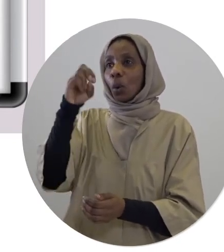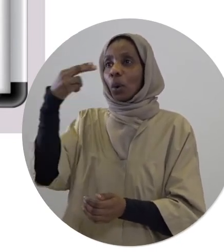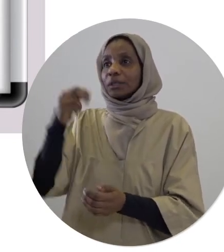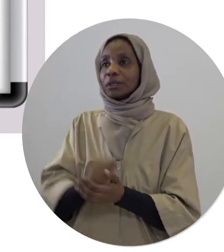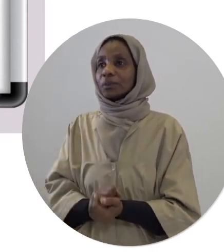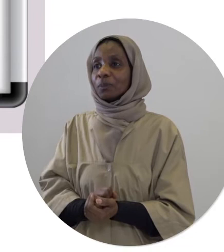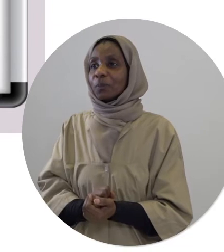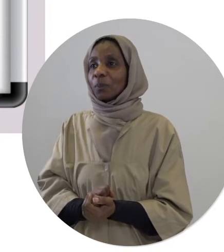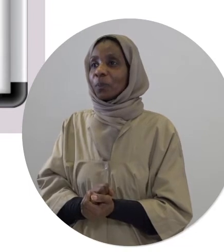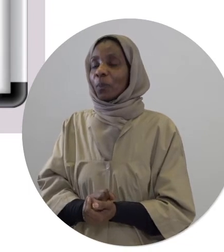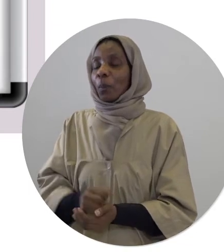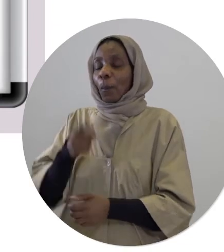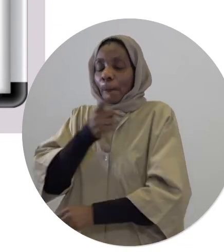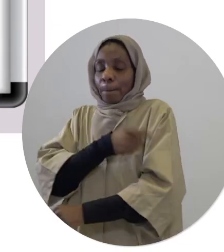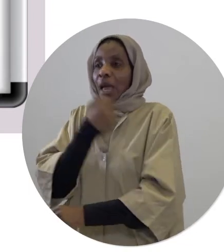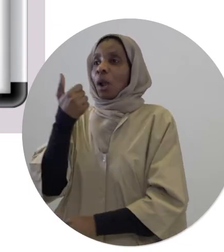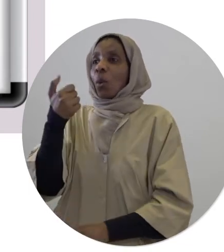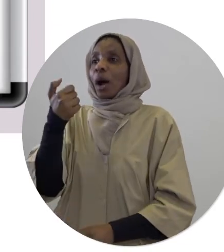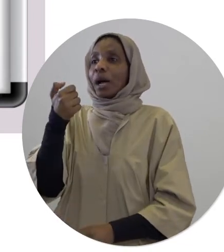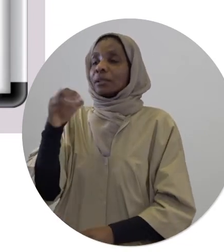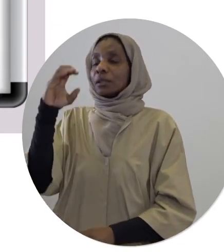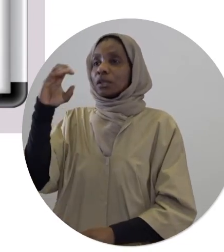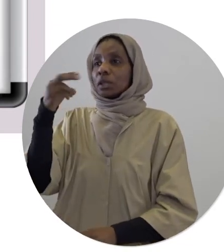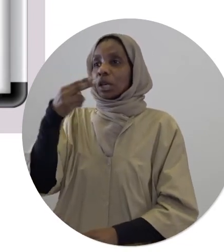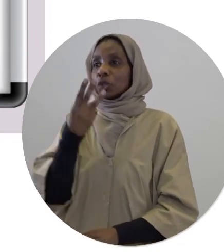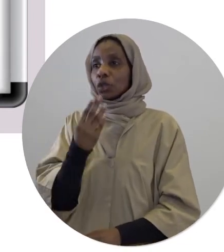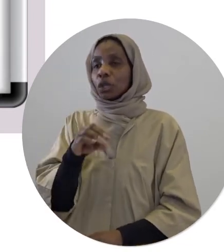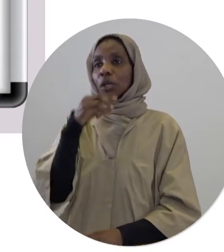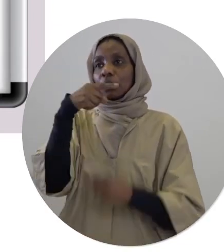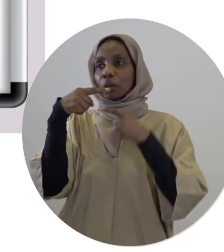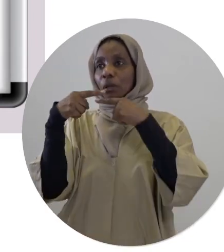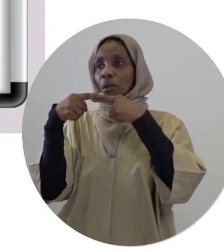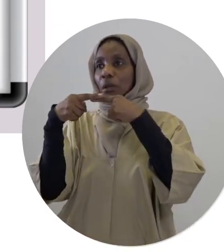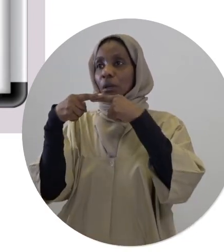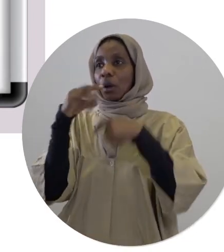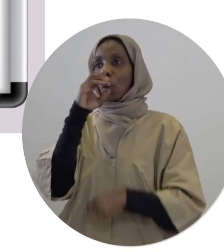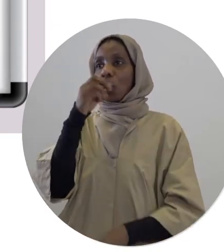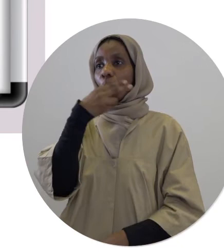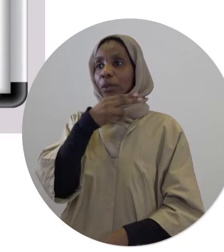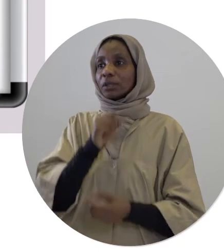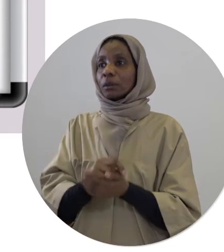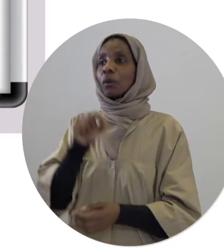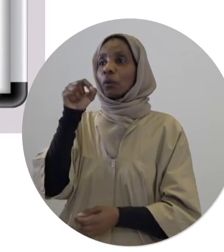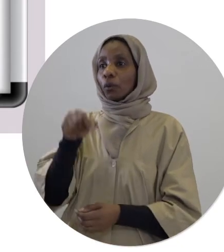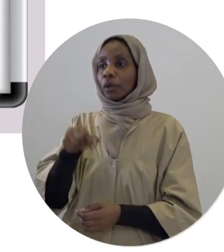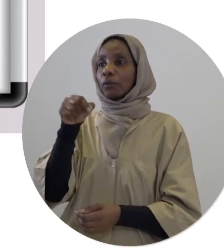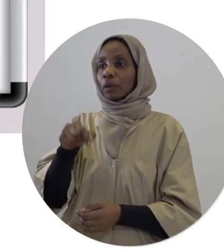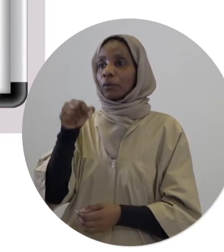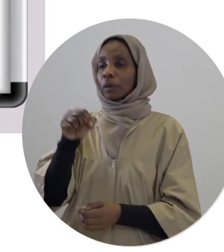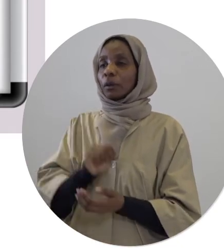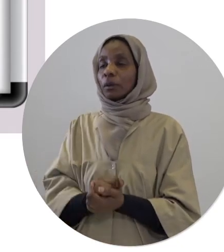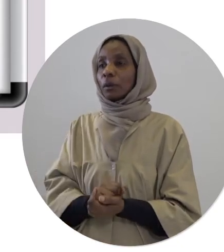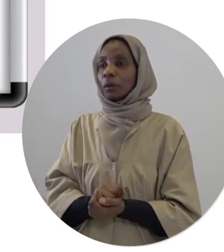في المثال الأول، صيغة الكحول CH3OH، لديه هيدروكسيل ولديه ميثيل،